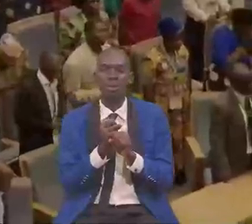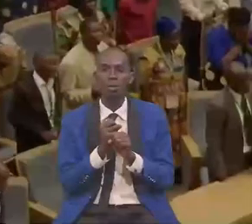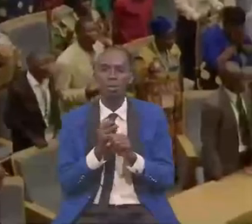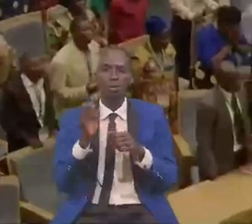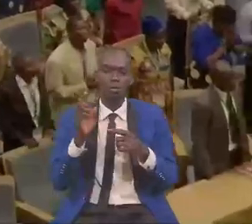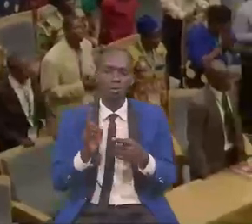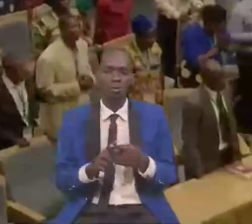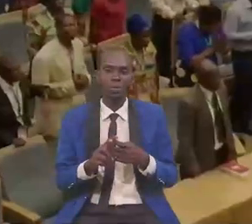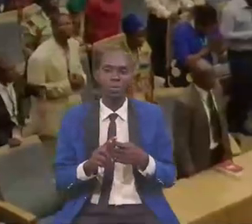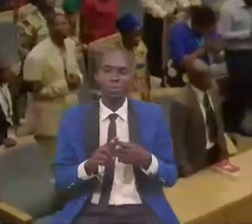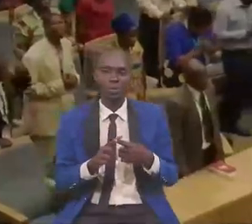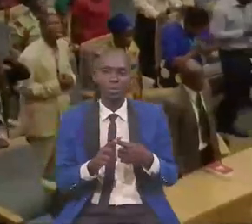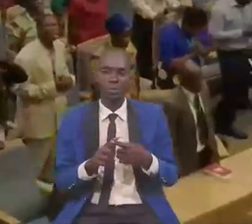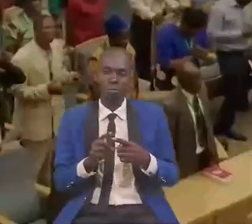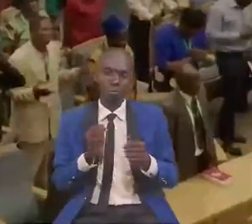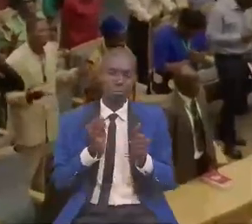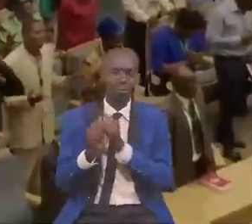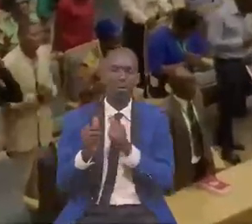pour réussir,